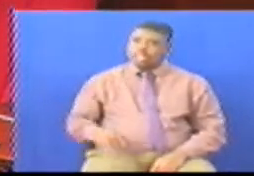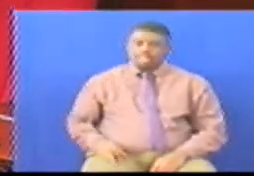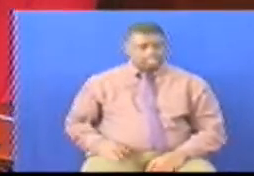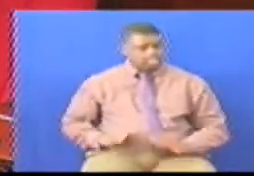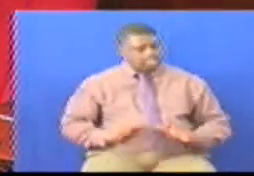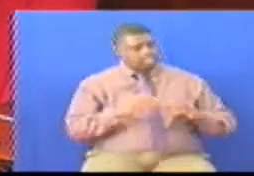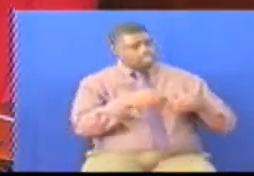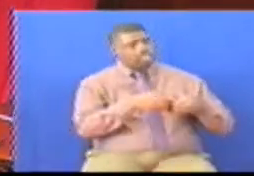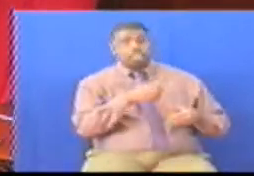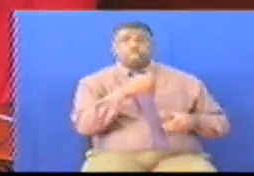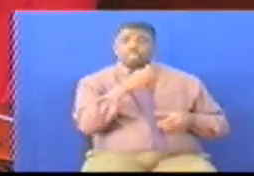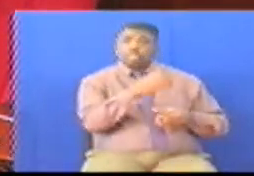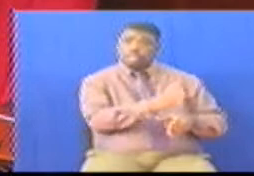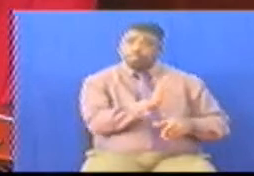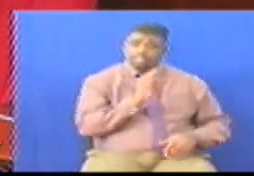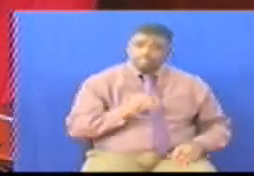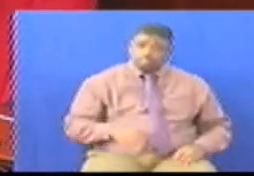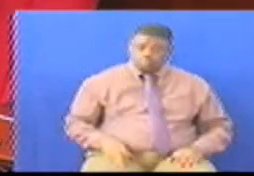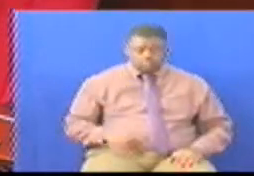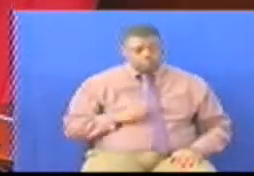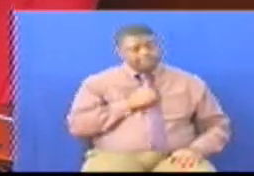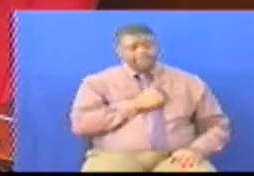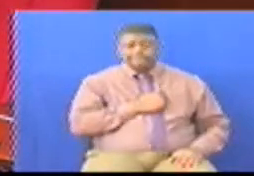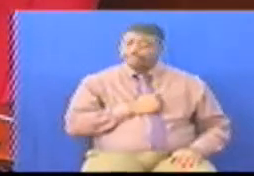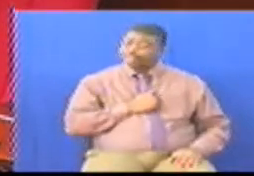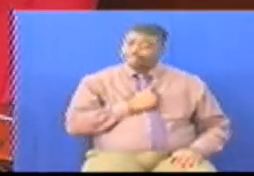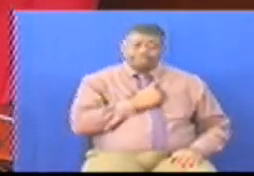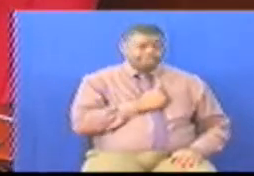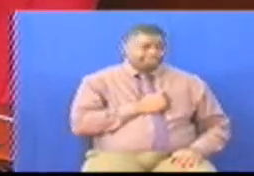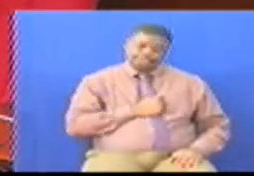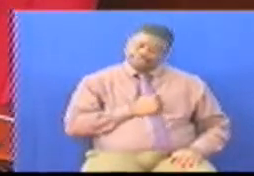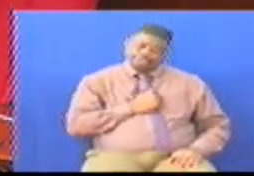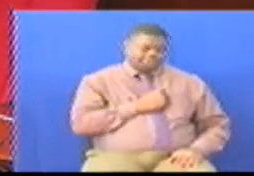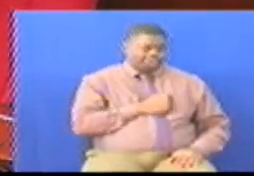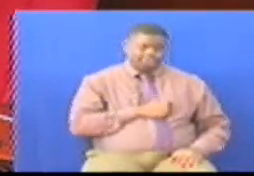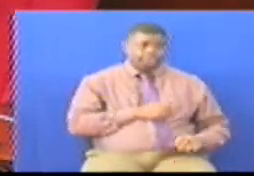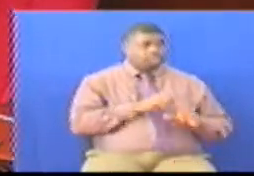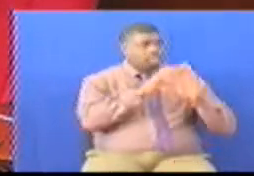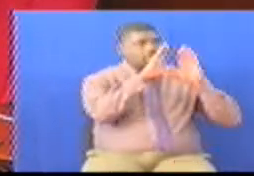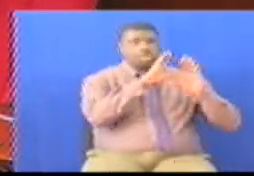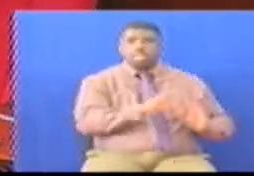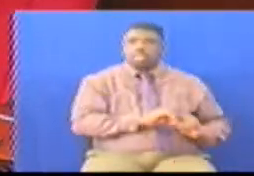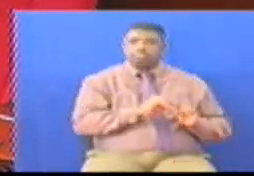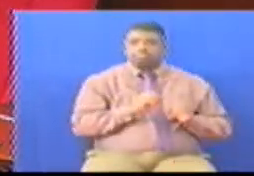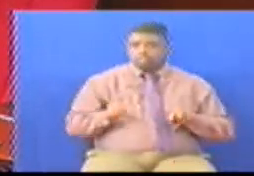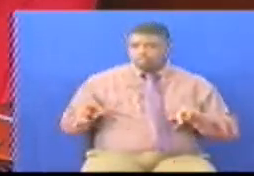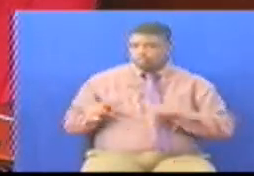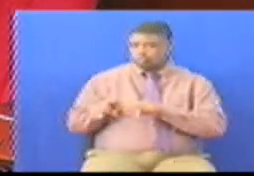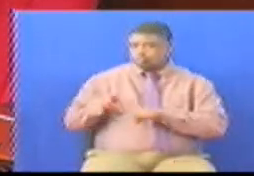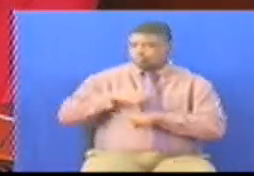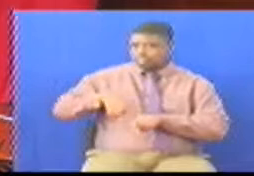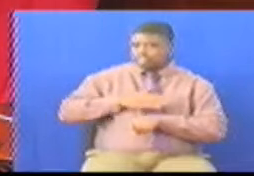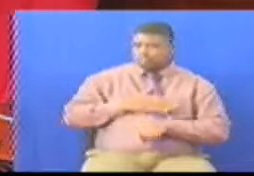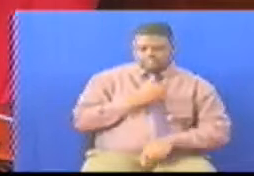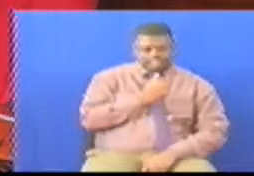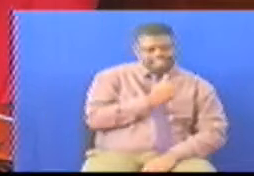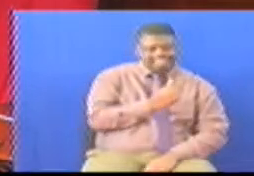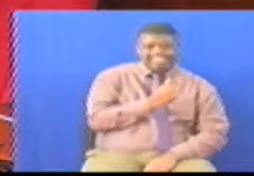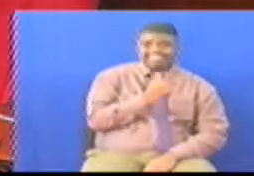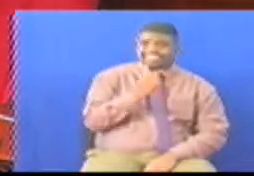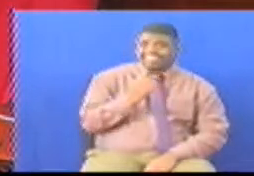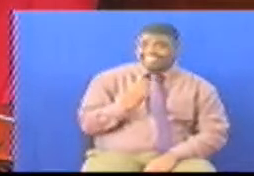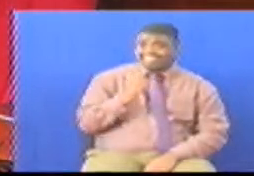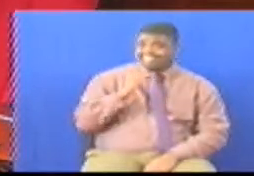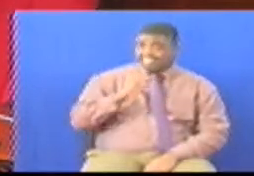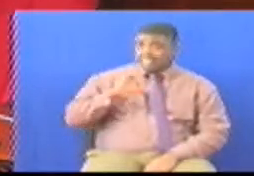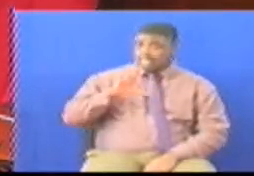ya PSC ilisikitishwa sana sana sana na taarifa kwamba wenzetu wa TTCL wamepata